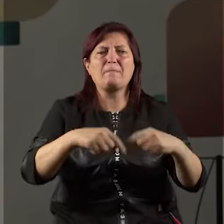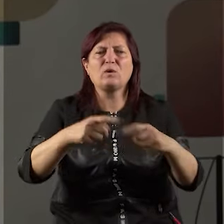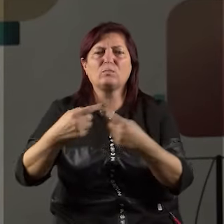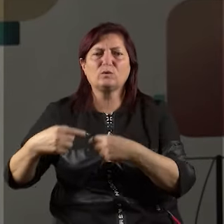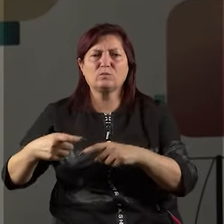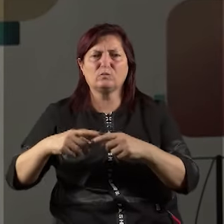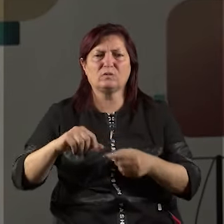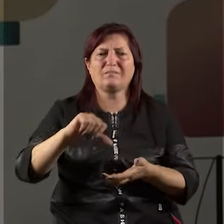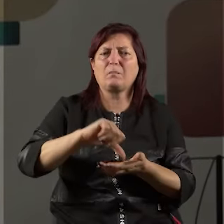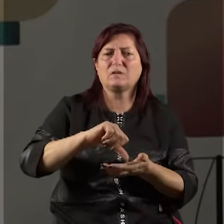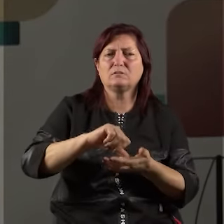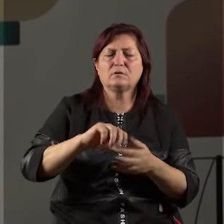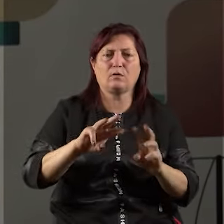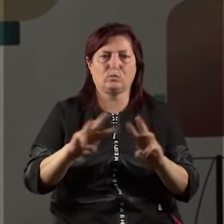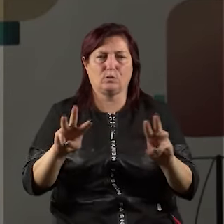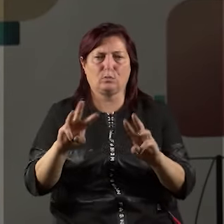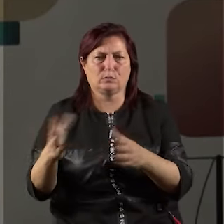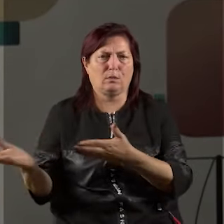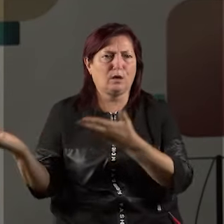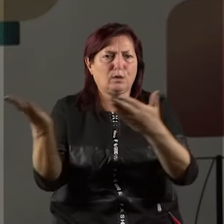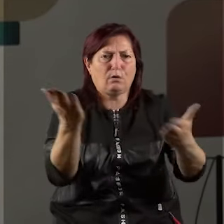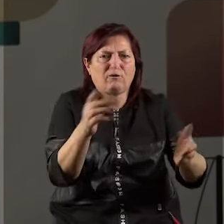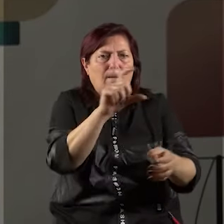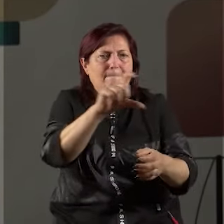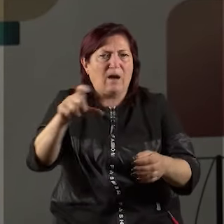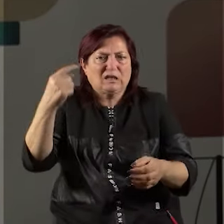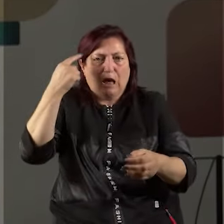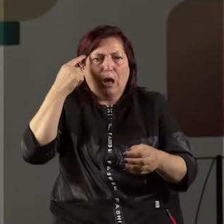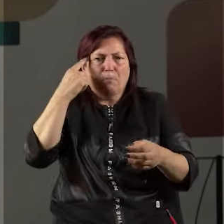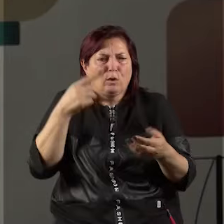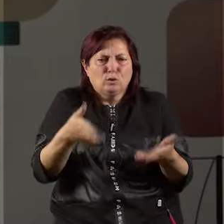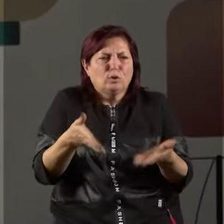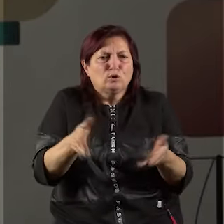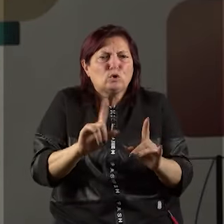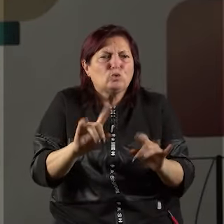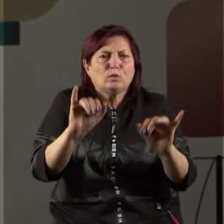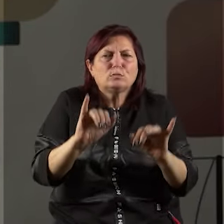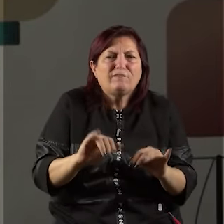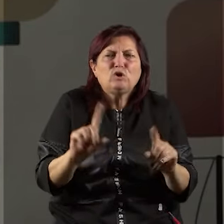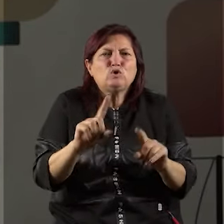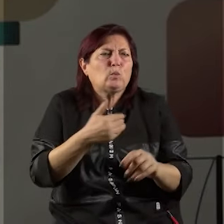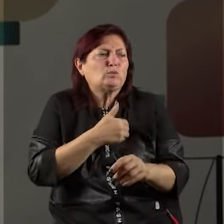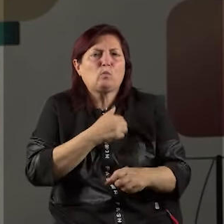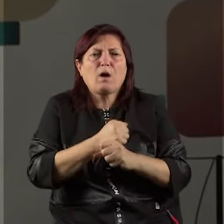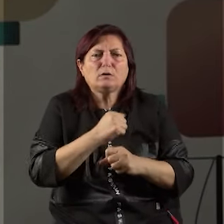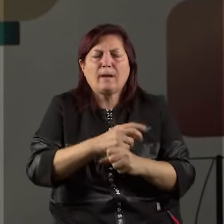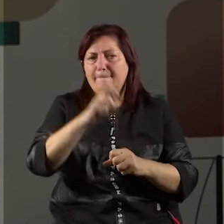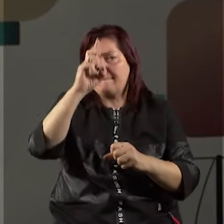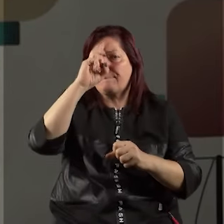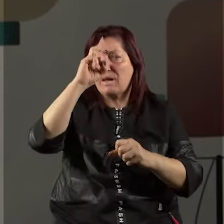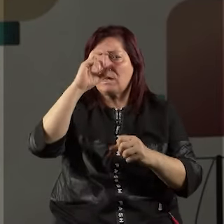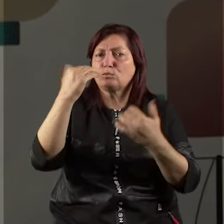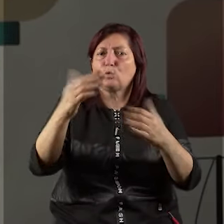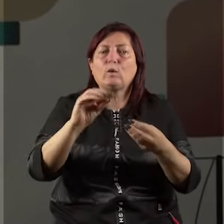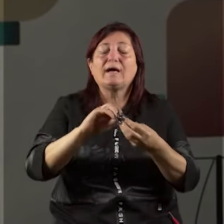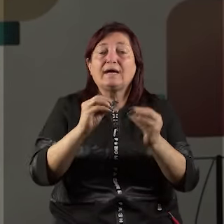մասնակիցների, նախագահներին գոնե հրավիրեին, մարդիկ իմանային այդ ինչ նախագիծ է, ինչ է, ինչ են ուզում անել, պետականացման այդ